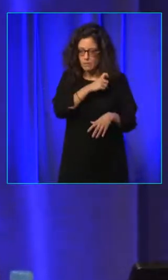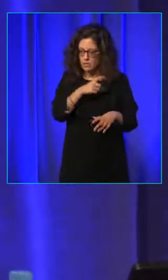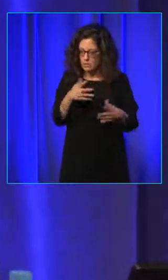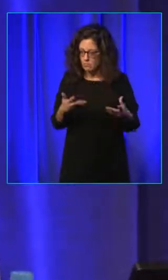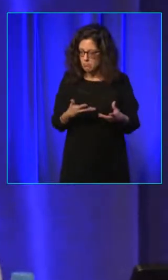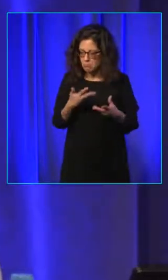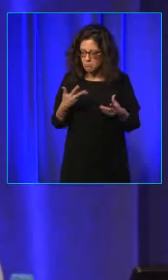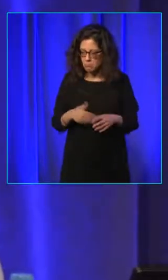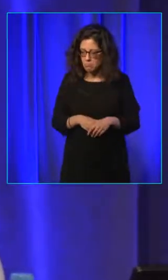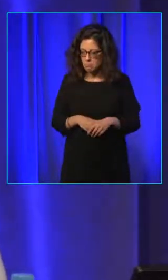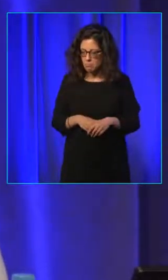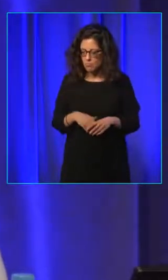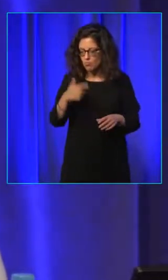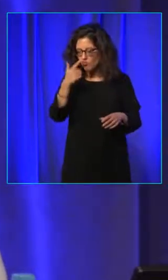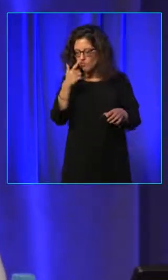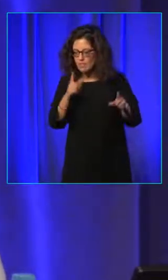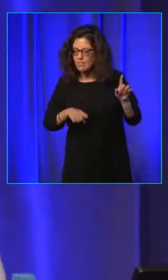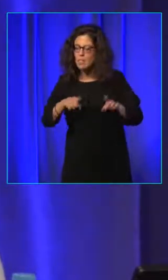Ce qu'on peut faire, c'est qu'on l'évalue